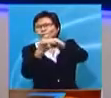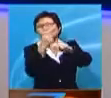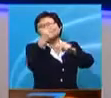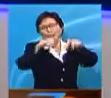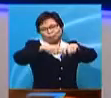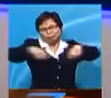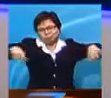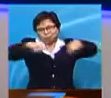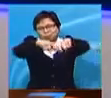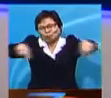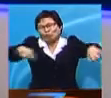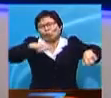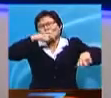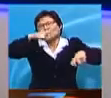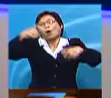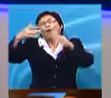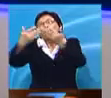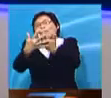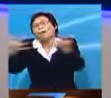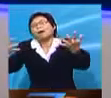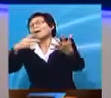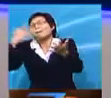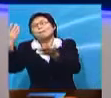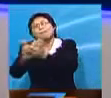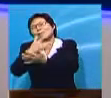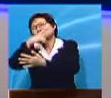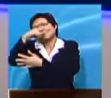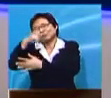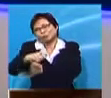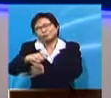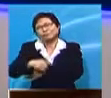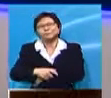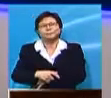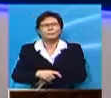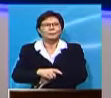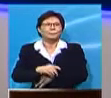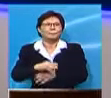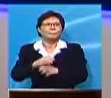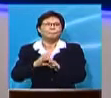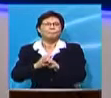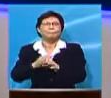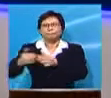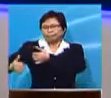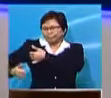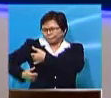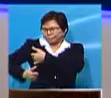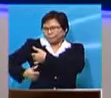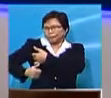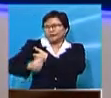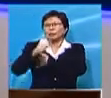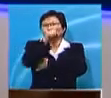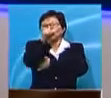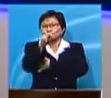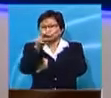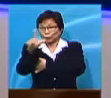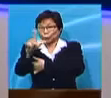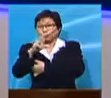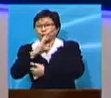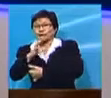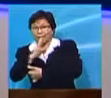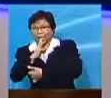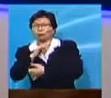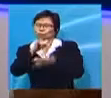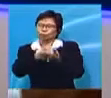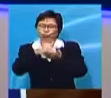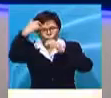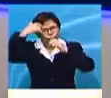lapisan tembok atau pagar baharu di sempadan kedua-dua negara. Menurut Panglima Angkatan Tentera Tan Sri Dr. Zulkifli Mohamad Zain, perkara itu